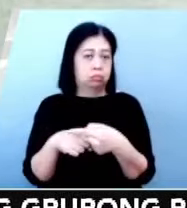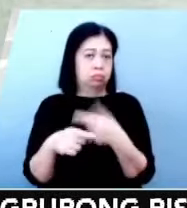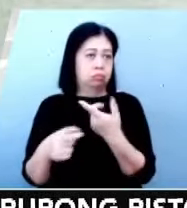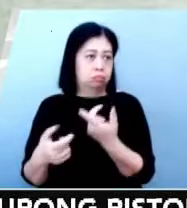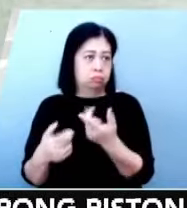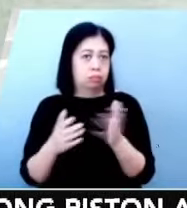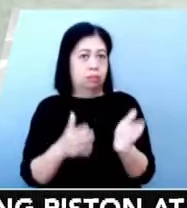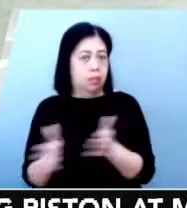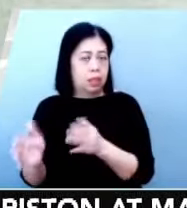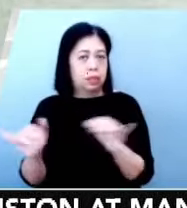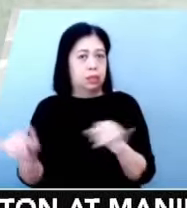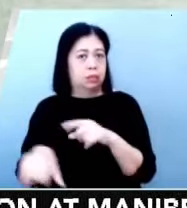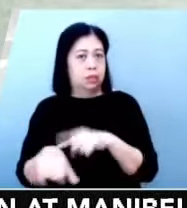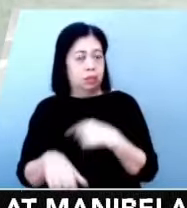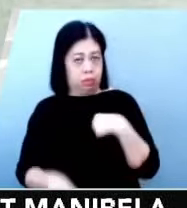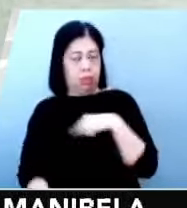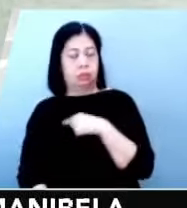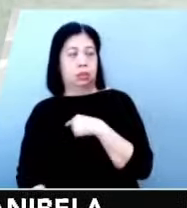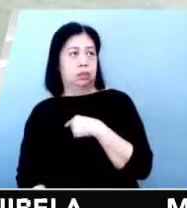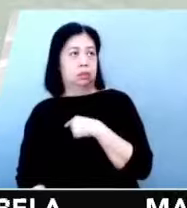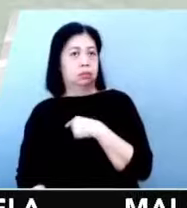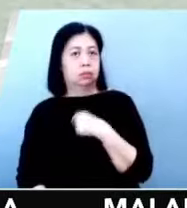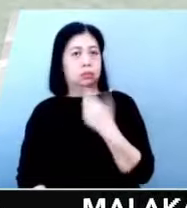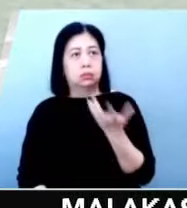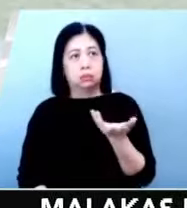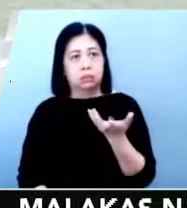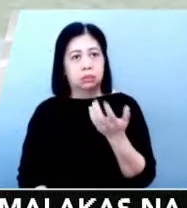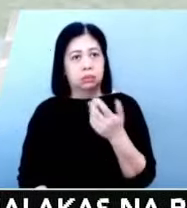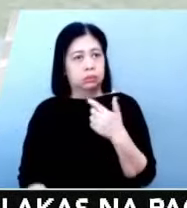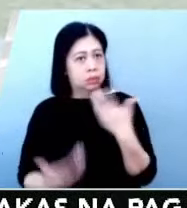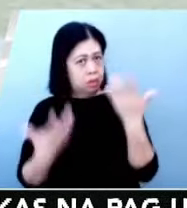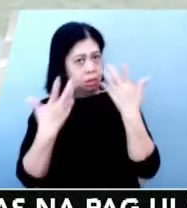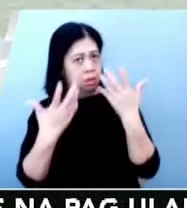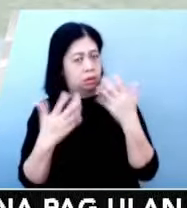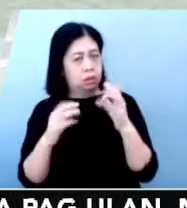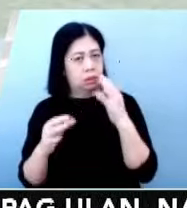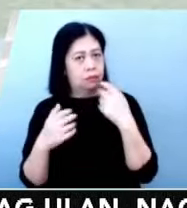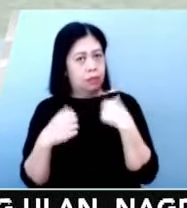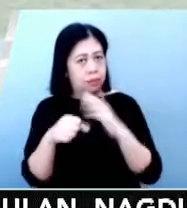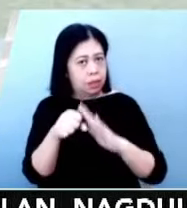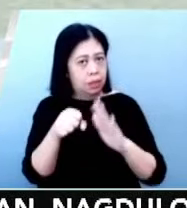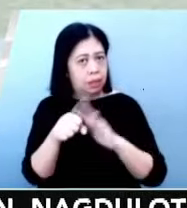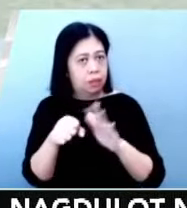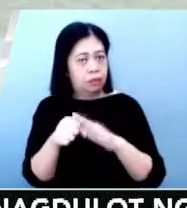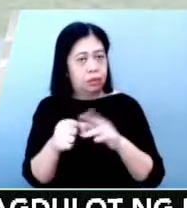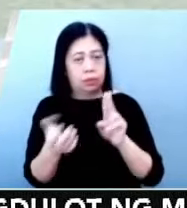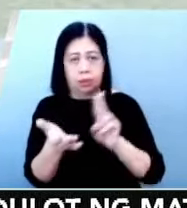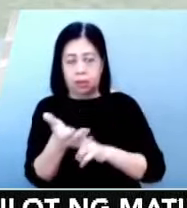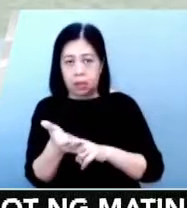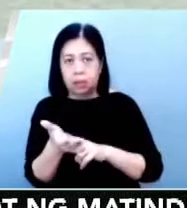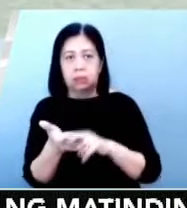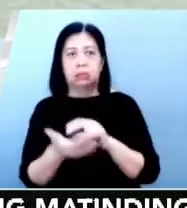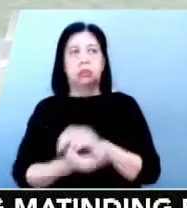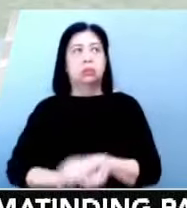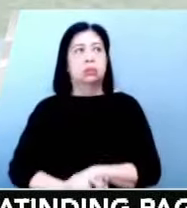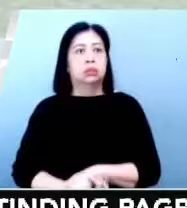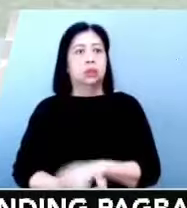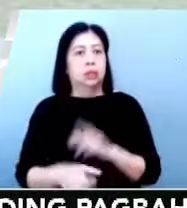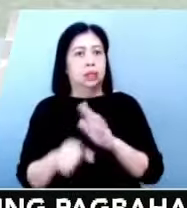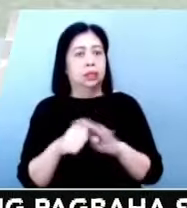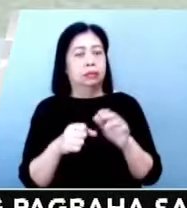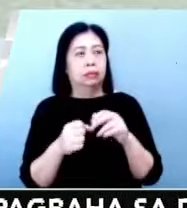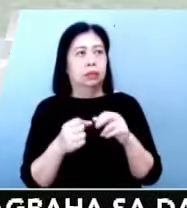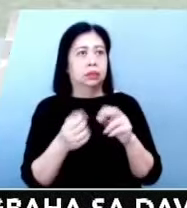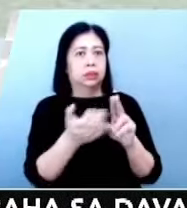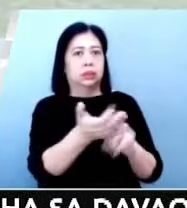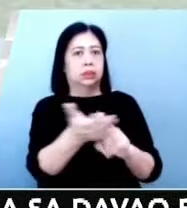same time, kami naman ay hayaan kung meron ng sufficient na pirma, sufficienting pirma, then